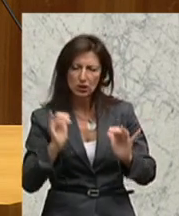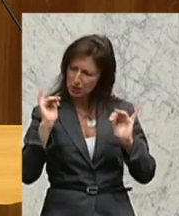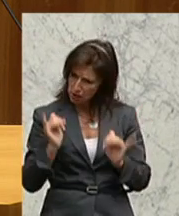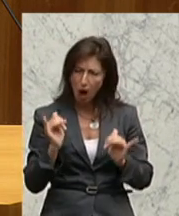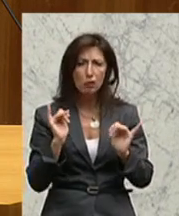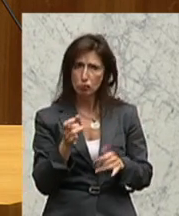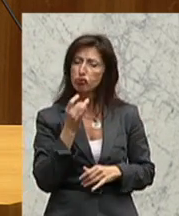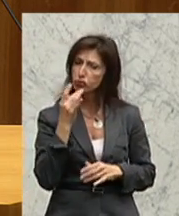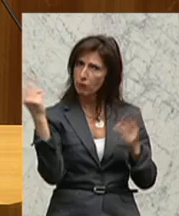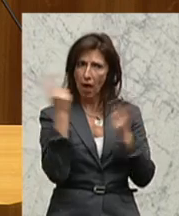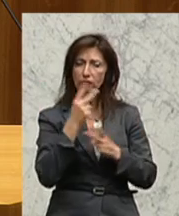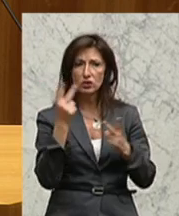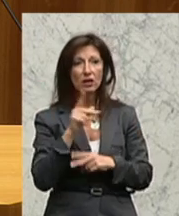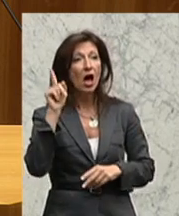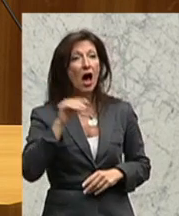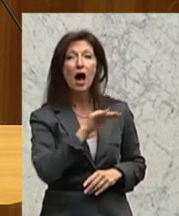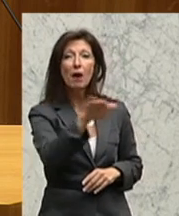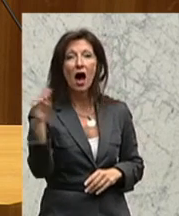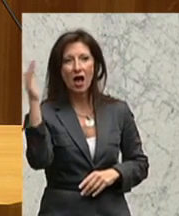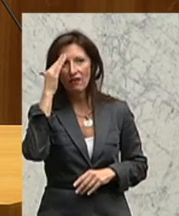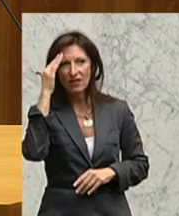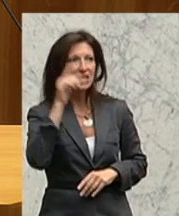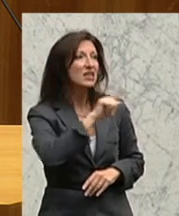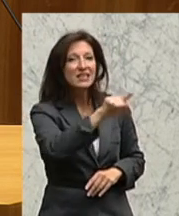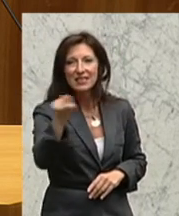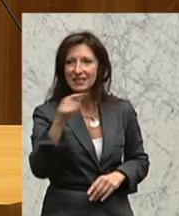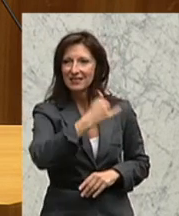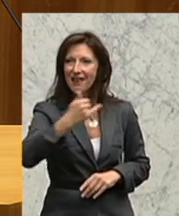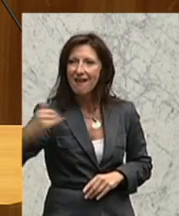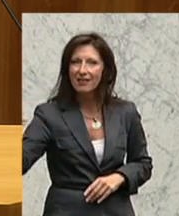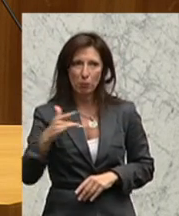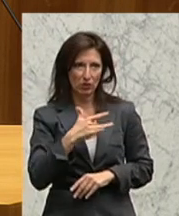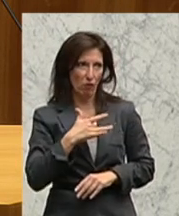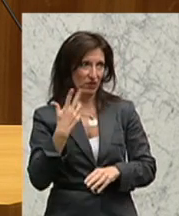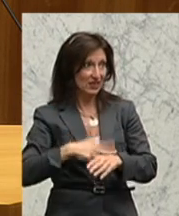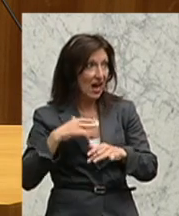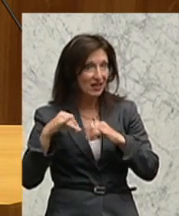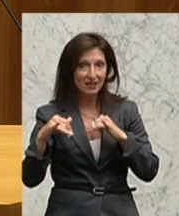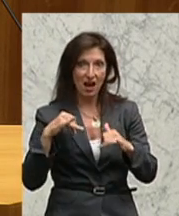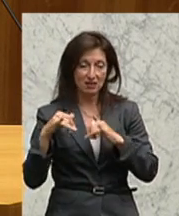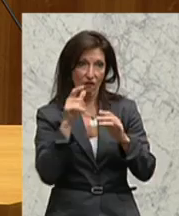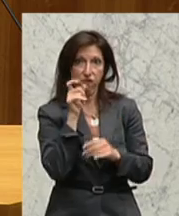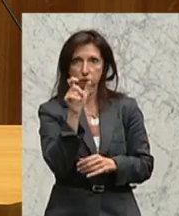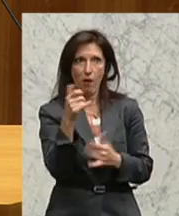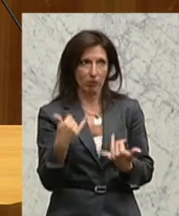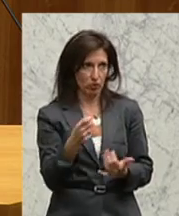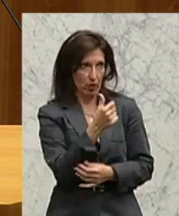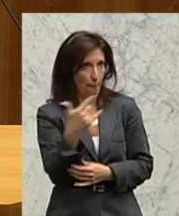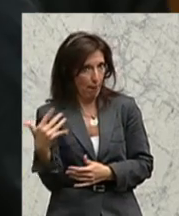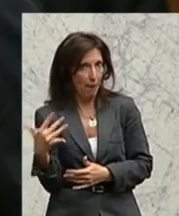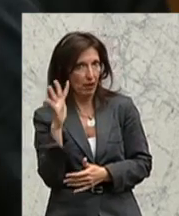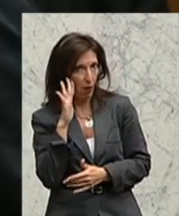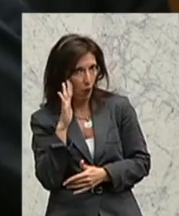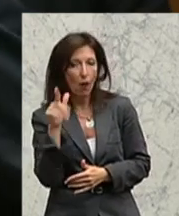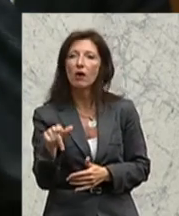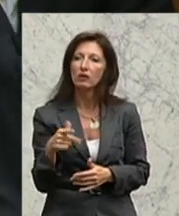aber alle, und jeder von uns ist betroffen, und die Krankenkassen sind heute schon mehrmals gefallen. Und ich glaube, da sind wir alle, und das eint uns auch mit den NEOS